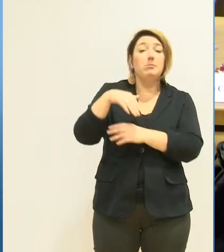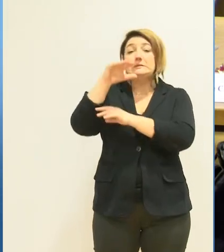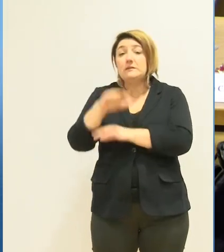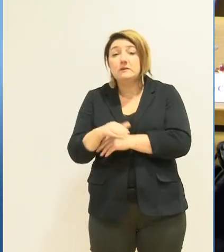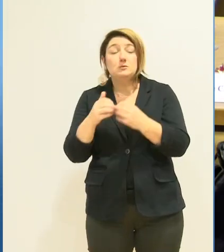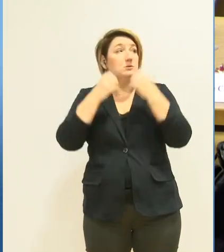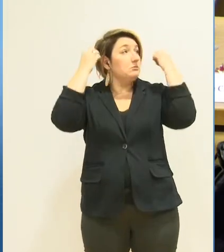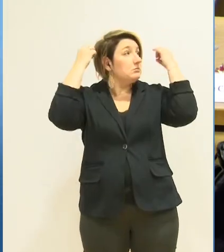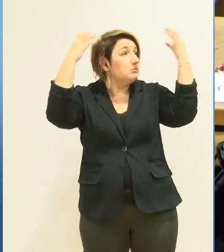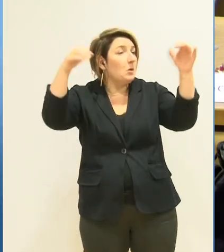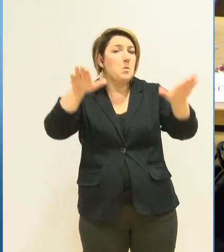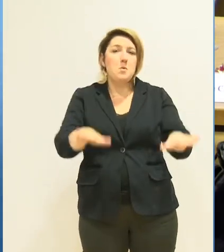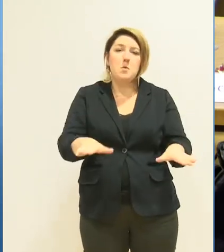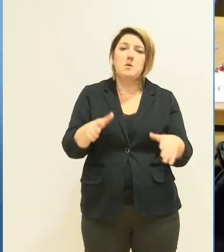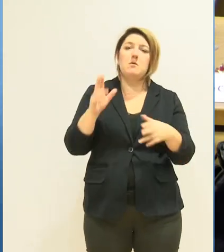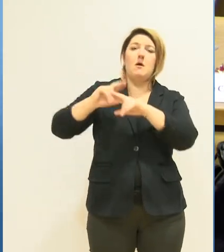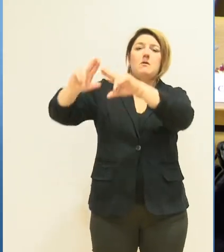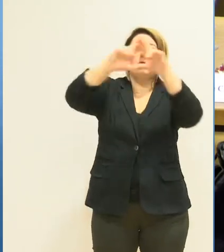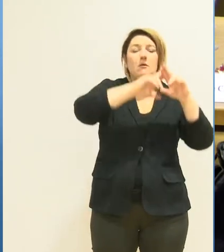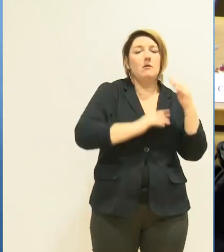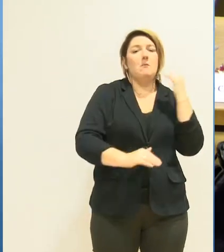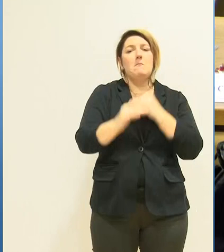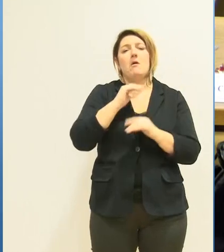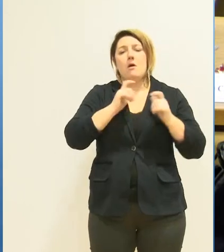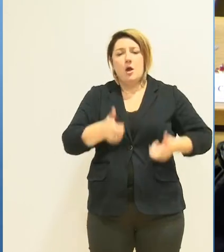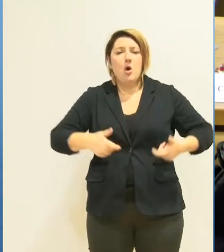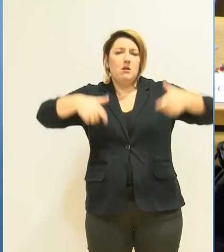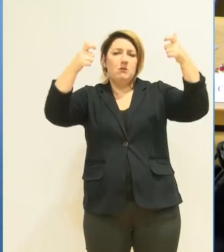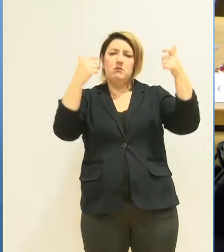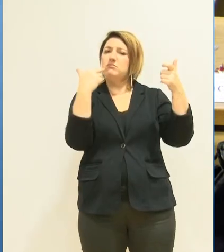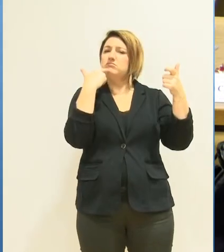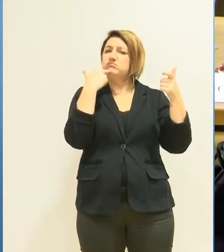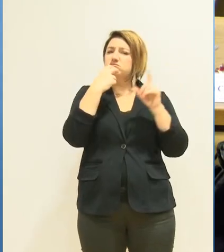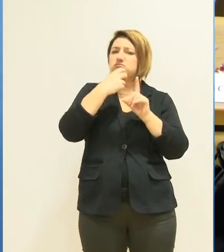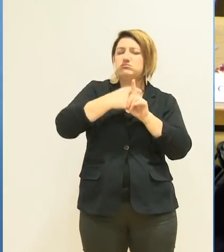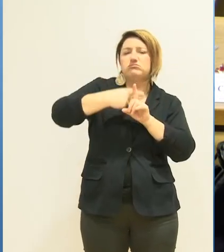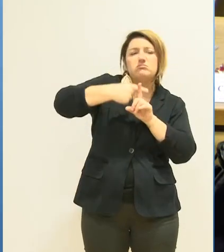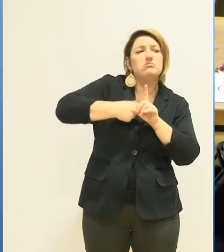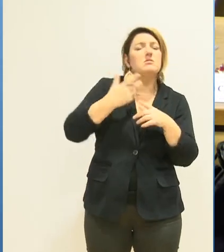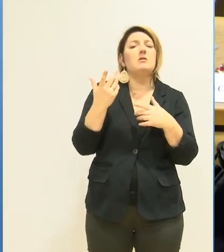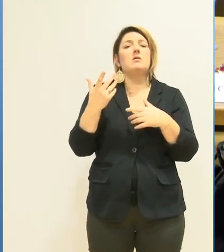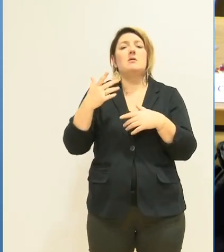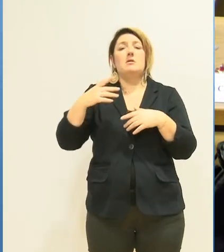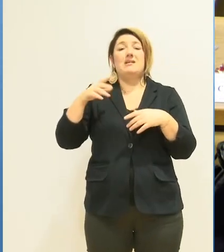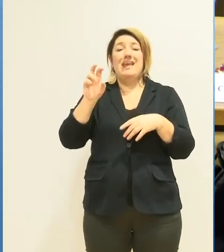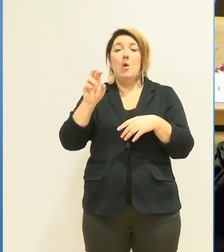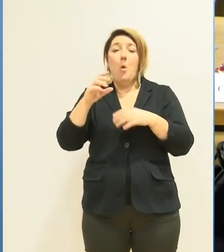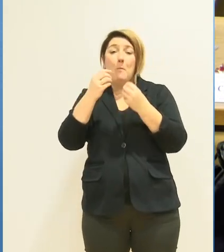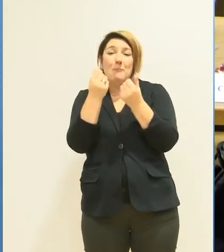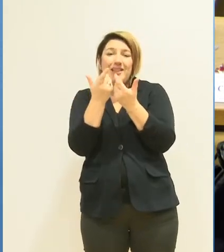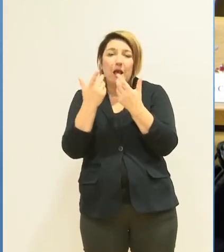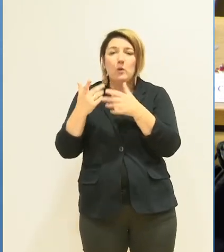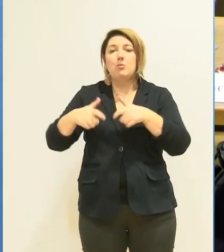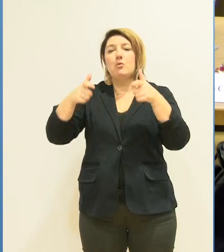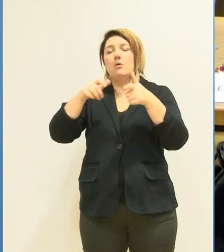du plan lumière construction de bâtiments performants avec le plan école promotion des écomatériaux sur la zac lauber que ce soit à travers